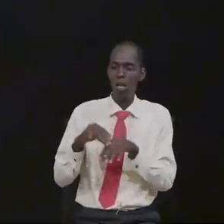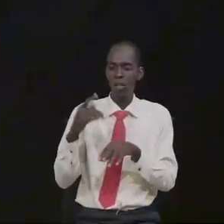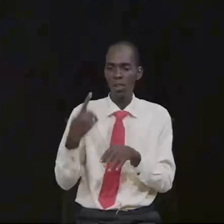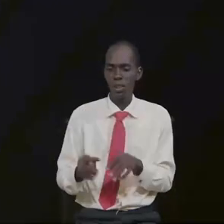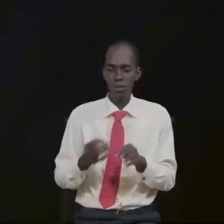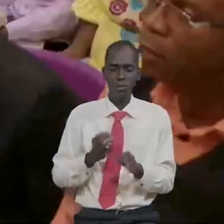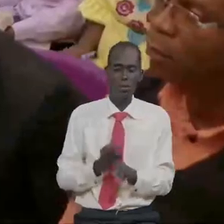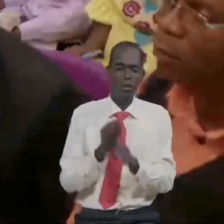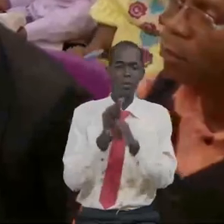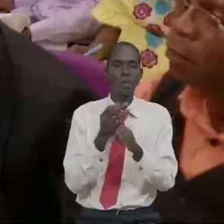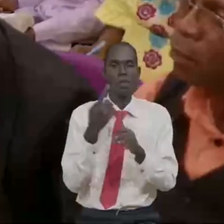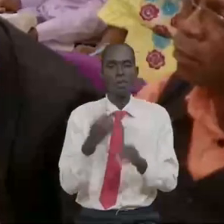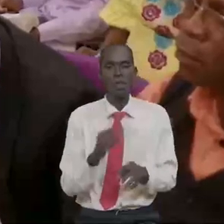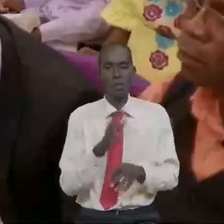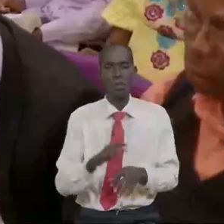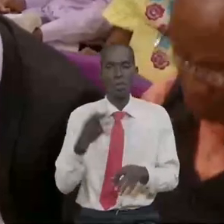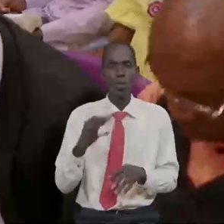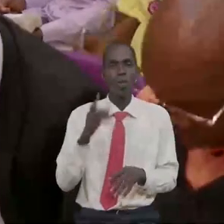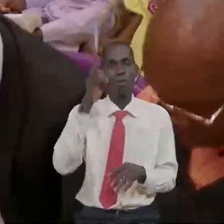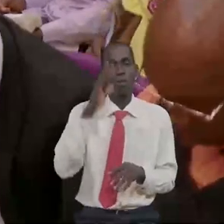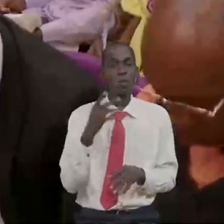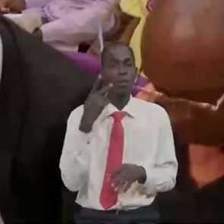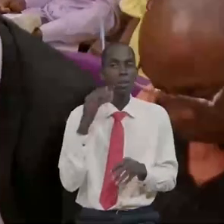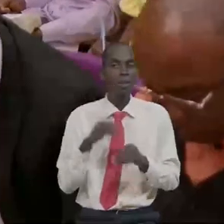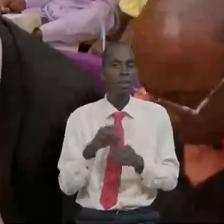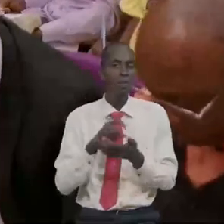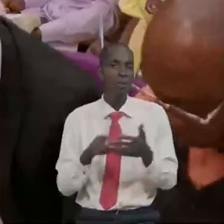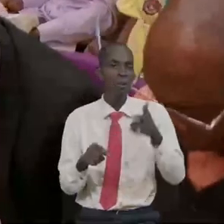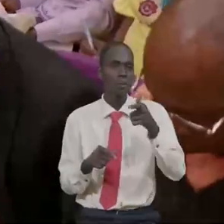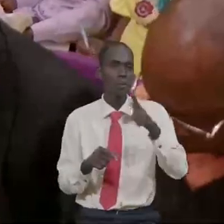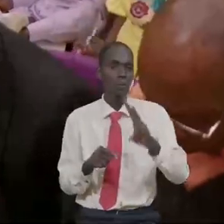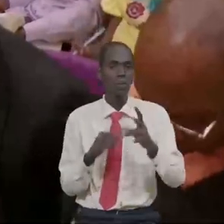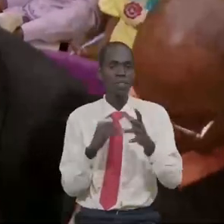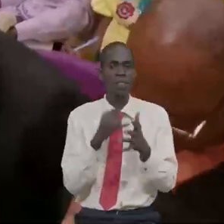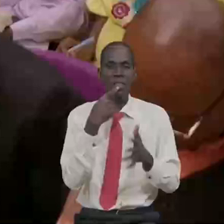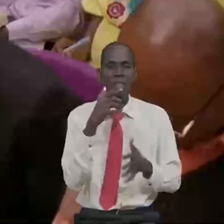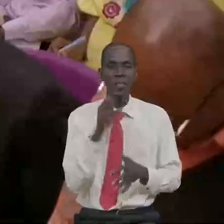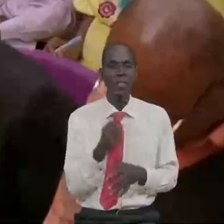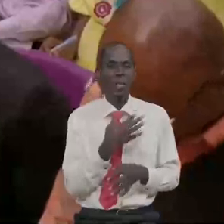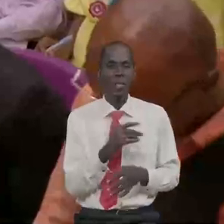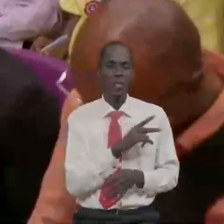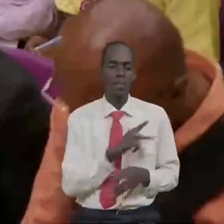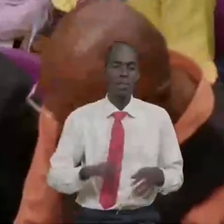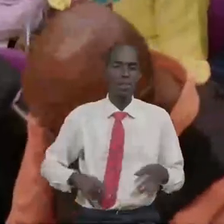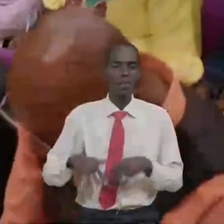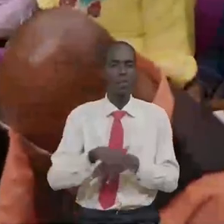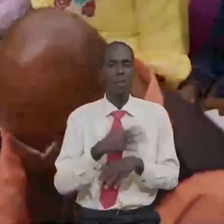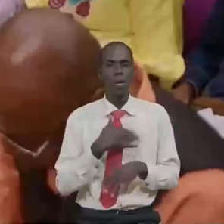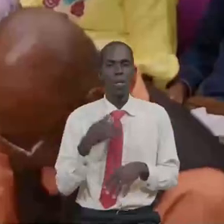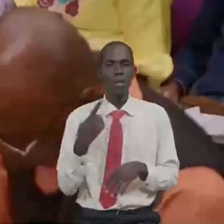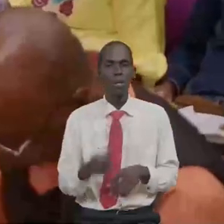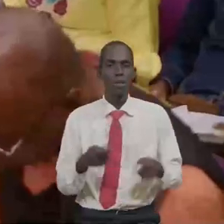des enfants de Dieu. Au verset 27, le règne, la domination et